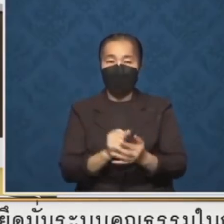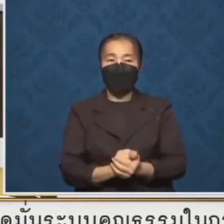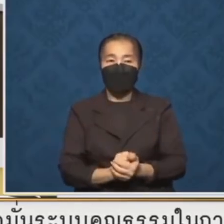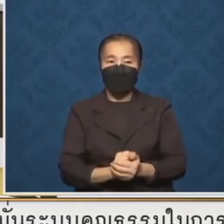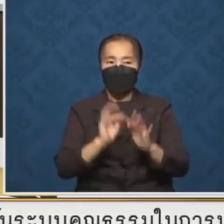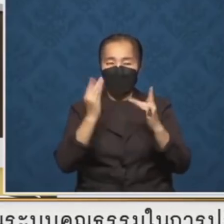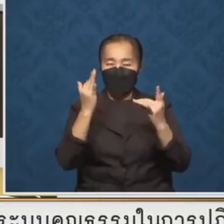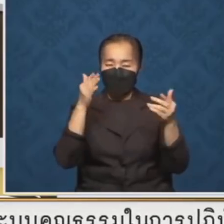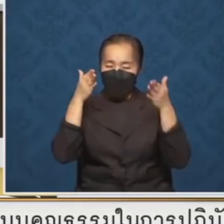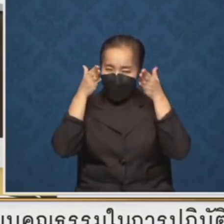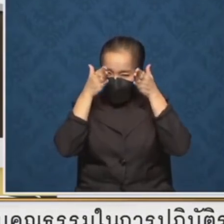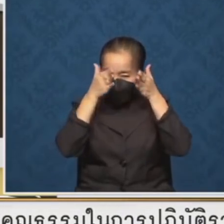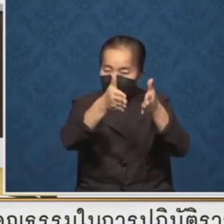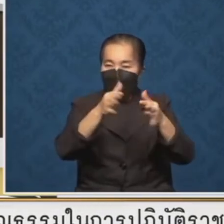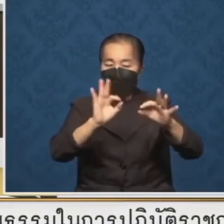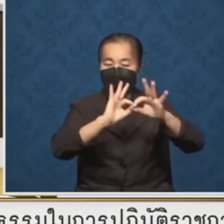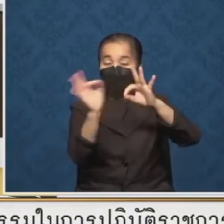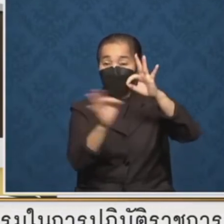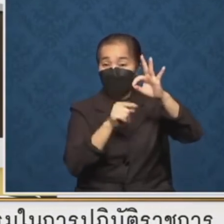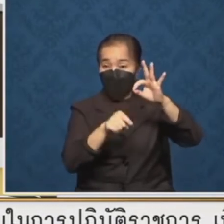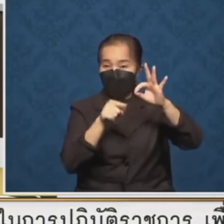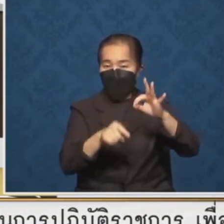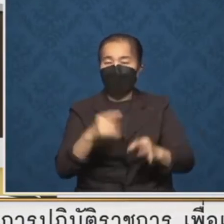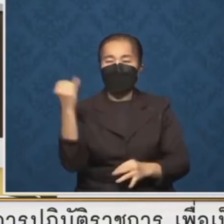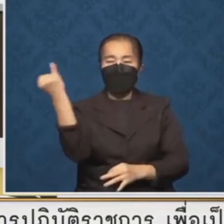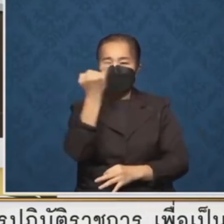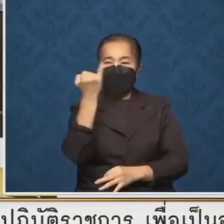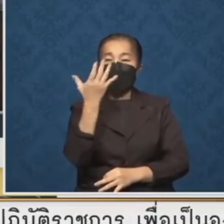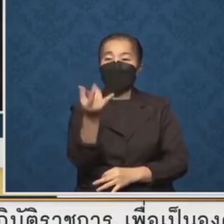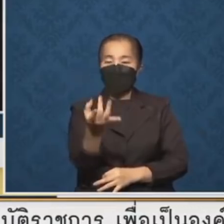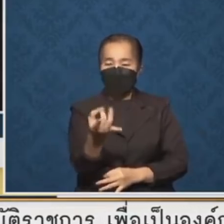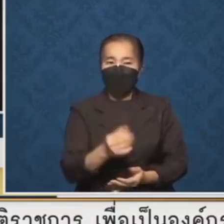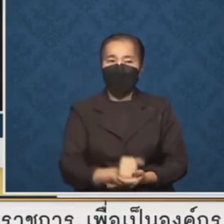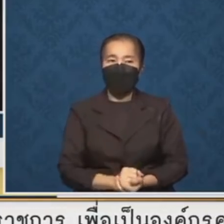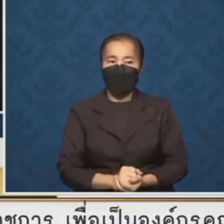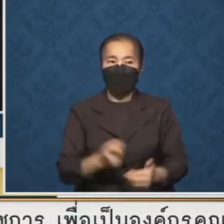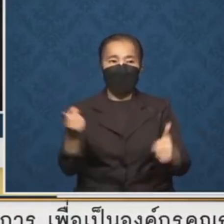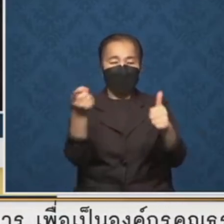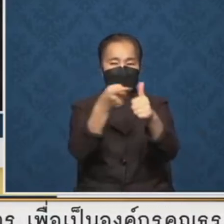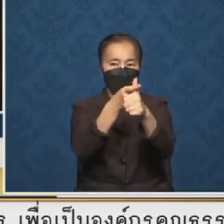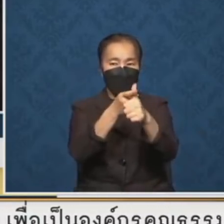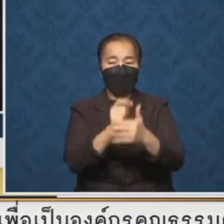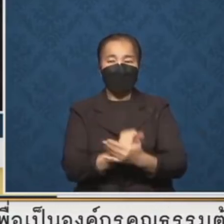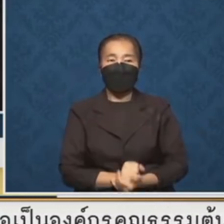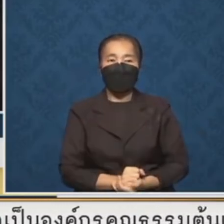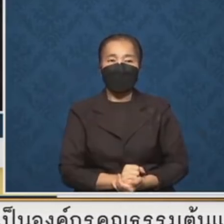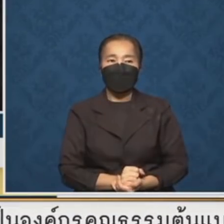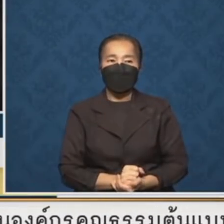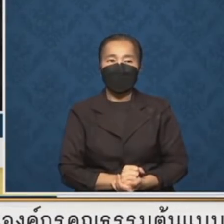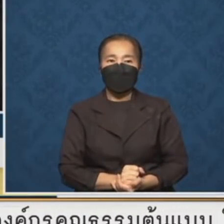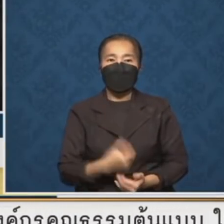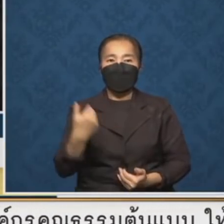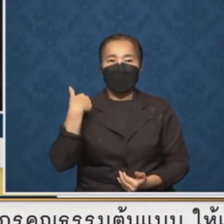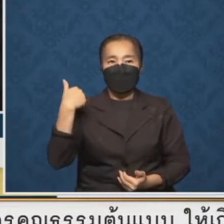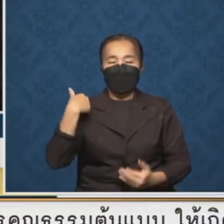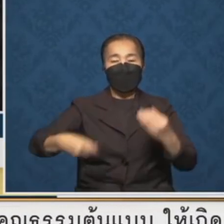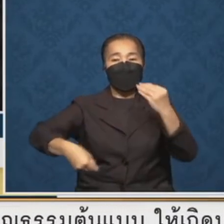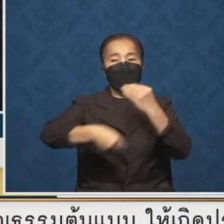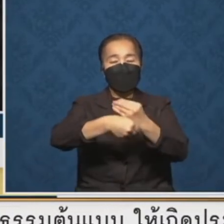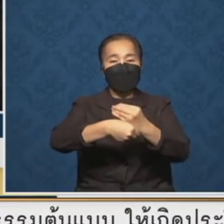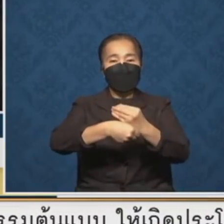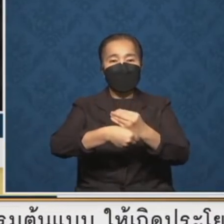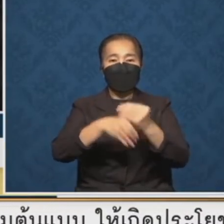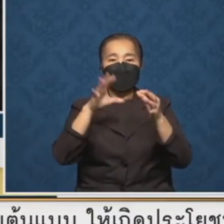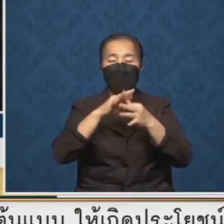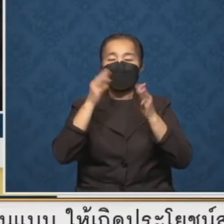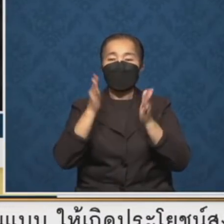ะให้ดูครับว่าความเลวร้ายของประกาศฉบับนี้มันเป็นยังไงครับข้อแรกครับในภาคผนวกกมีการเพิ่มประเภทผู้ให้บริการซึ่ง